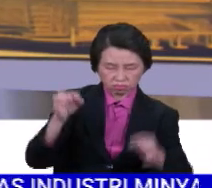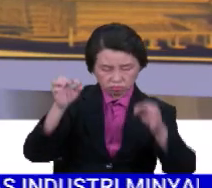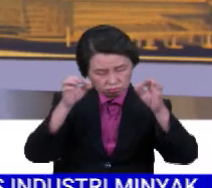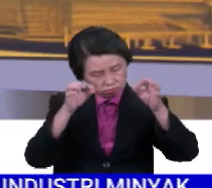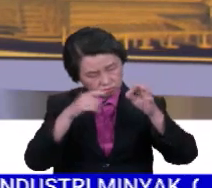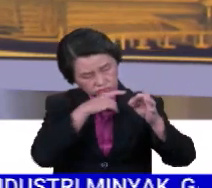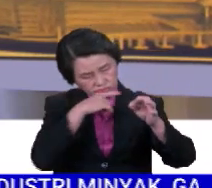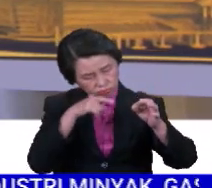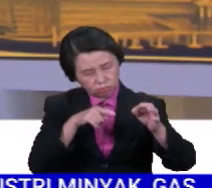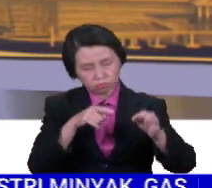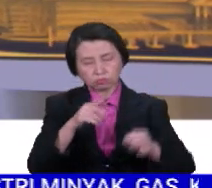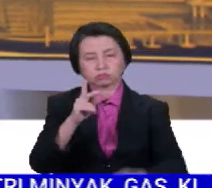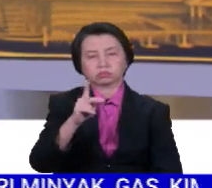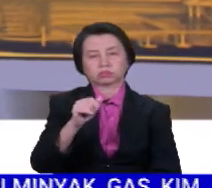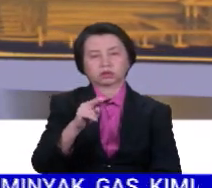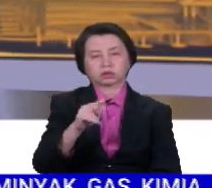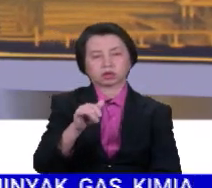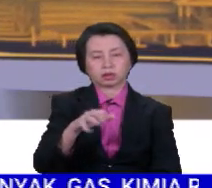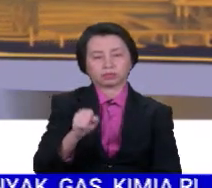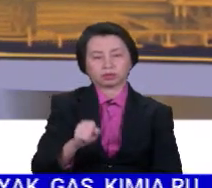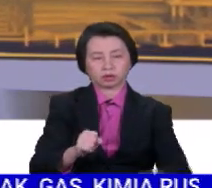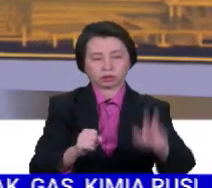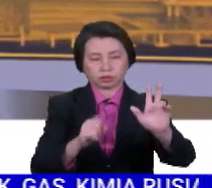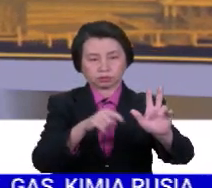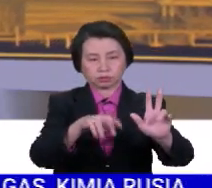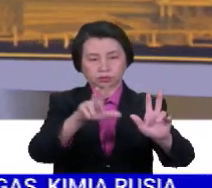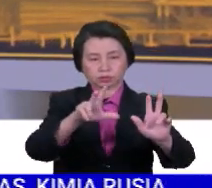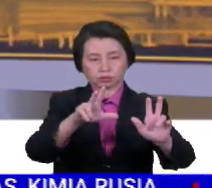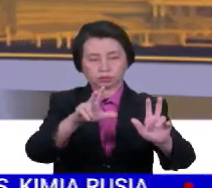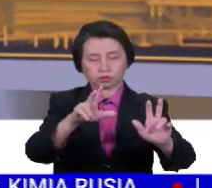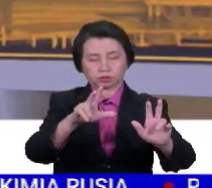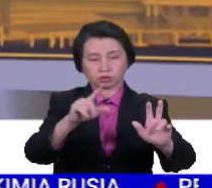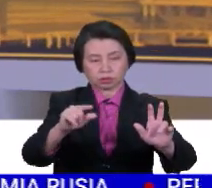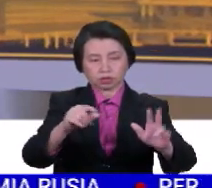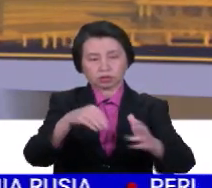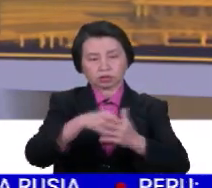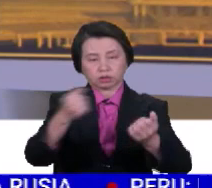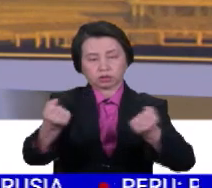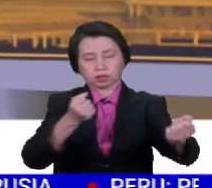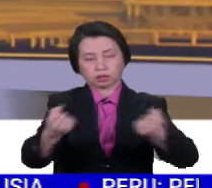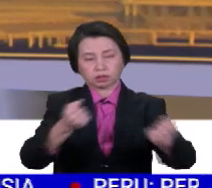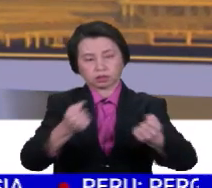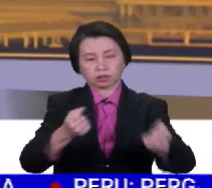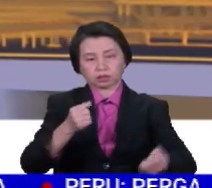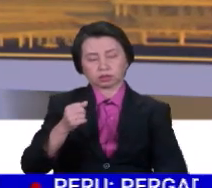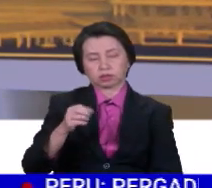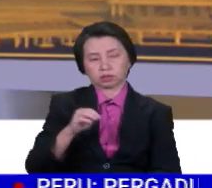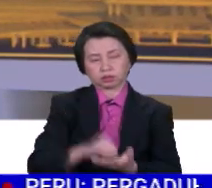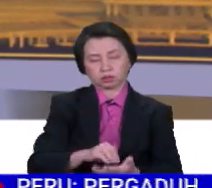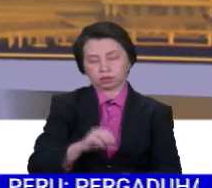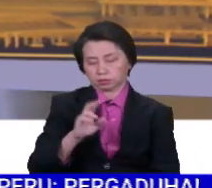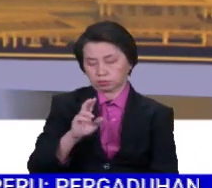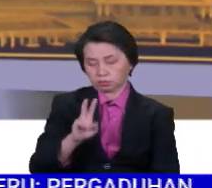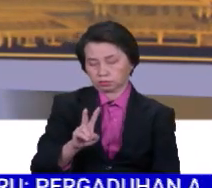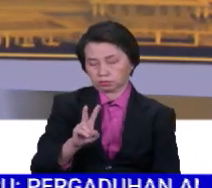kanabis dianggarkan seberat 3.39 gram di dalam kereta jenis Prodo Myvi di kilometer